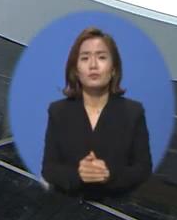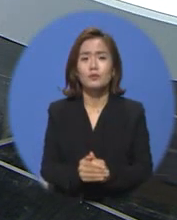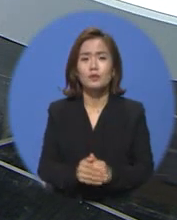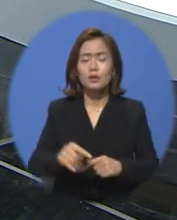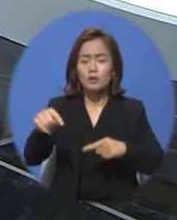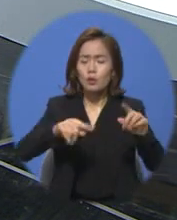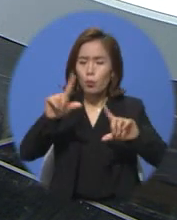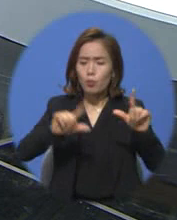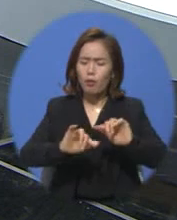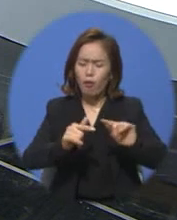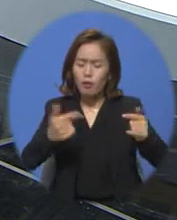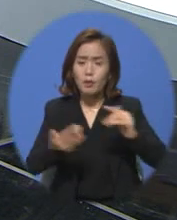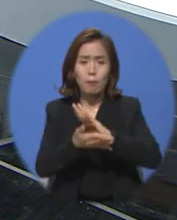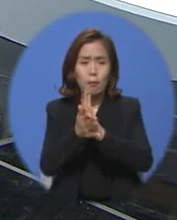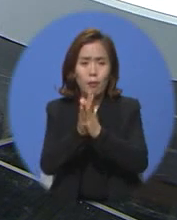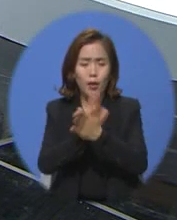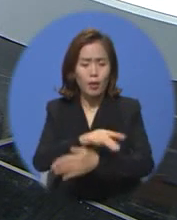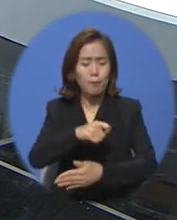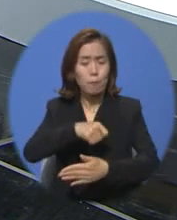제가알기로는그법안은